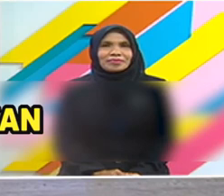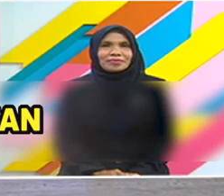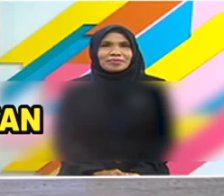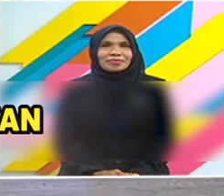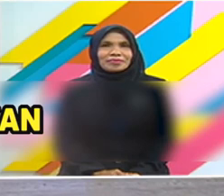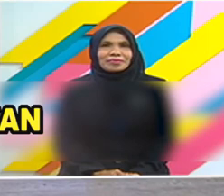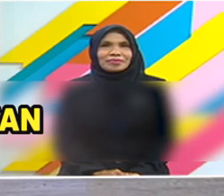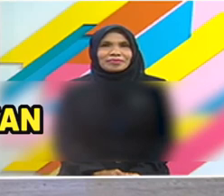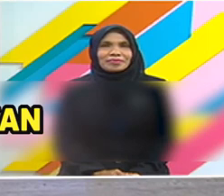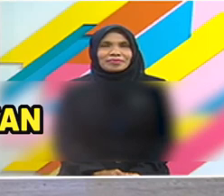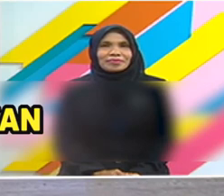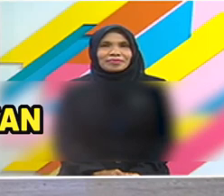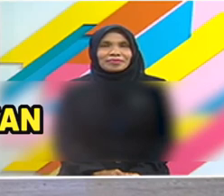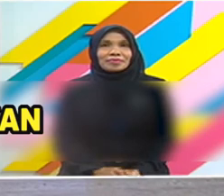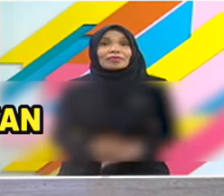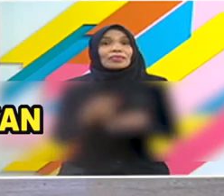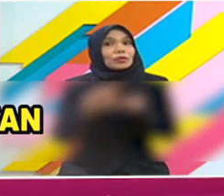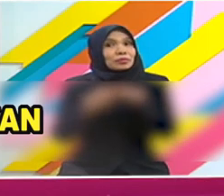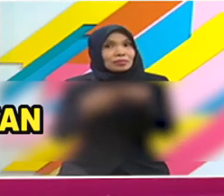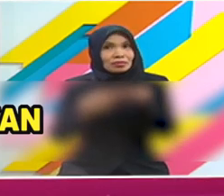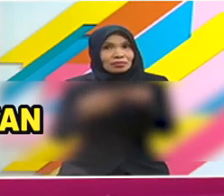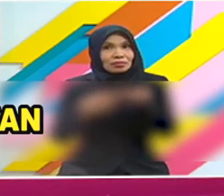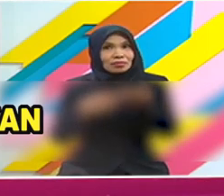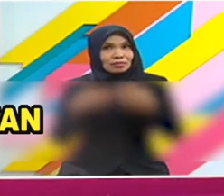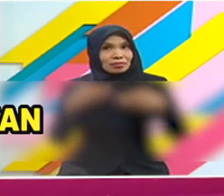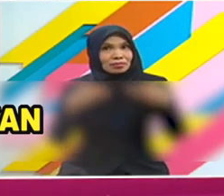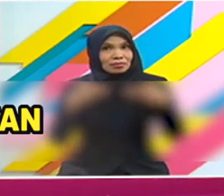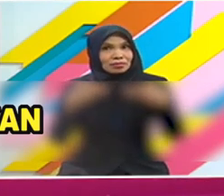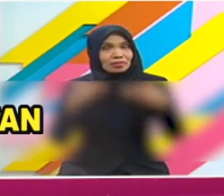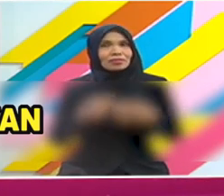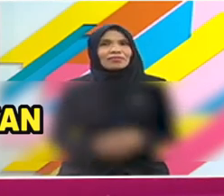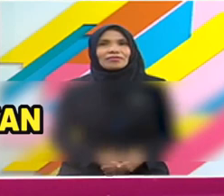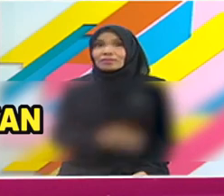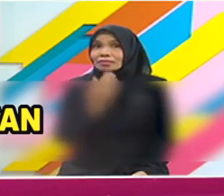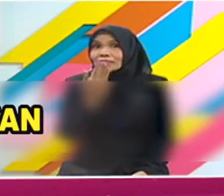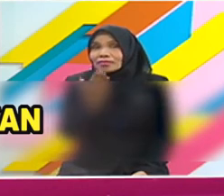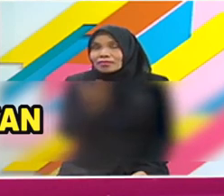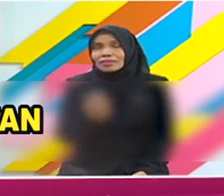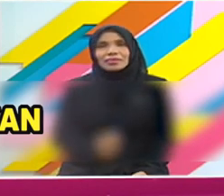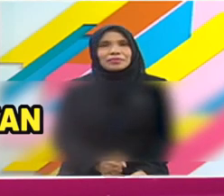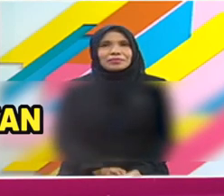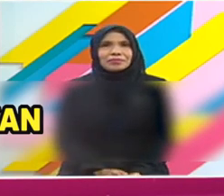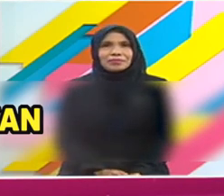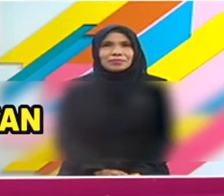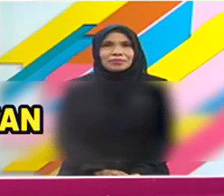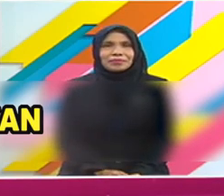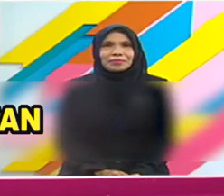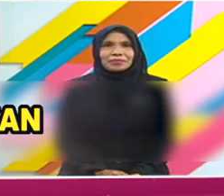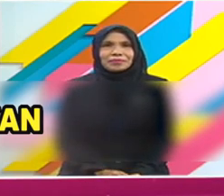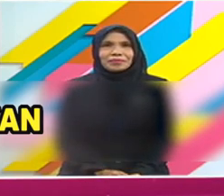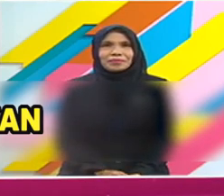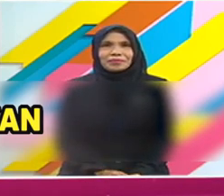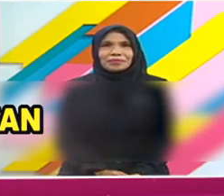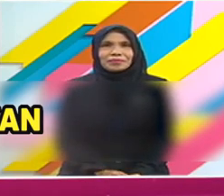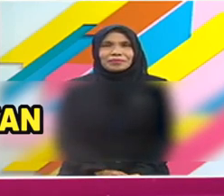seterusnya. Ini apa dia? Kenapalah dia menjelir lidah, Cikgu. Sangat tak sopan gambar ini. Okey,